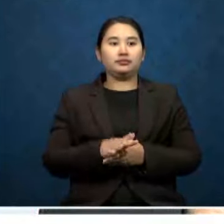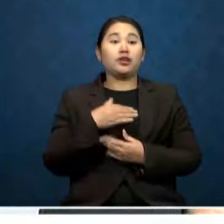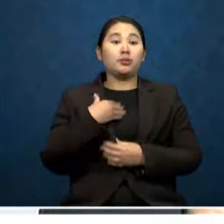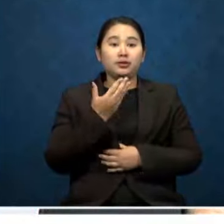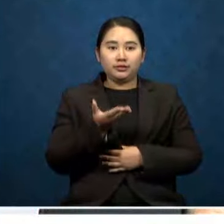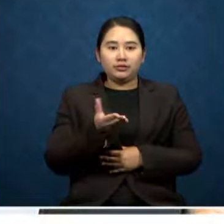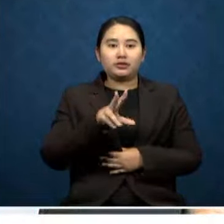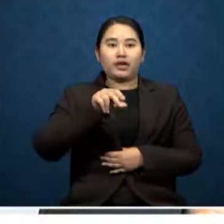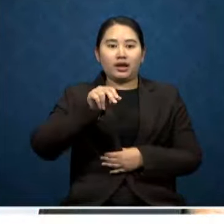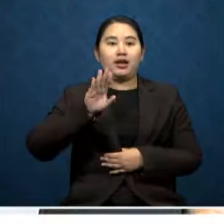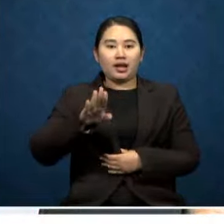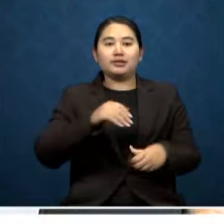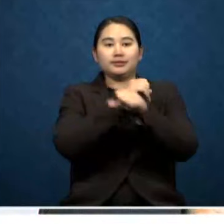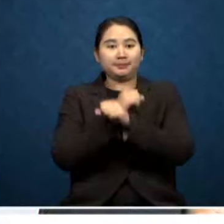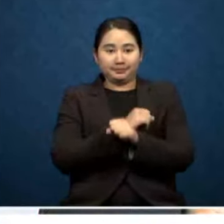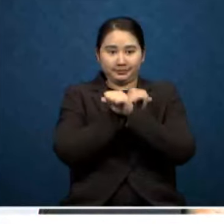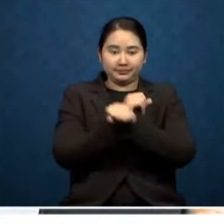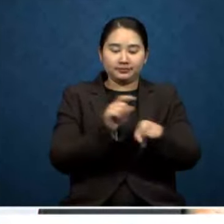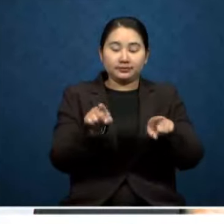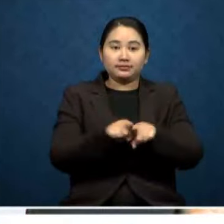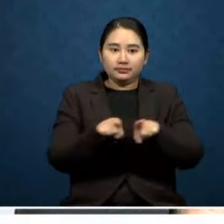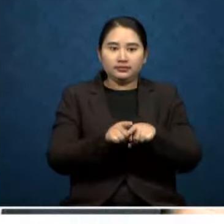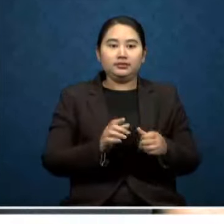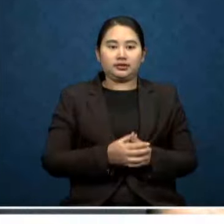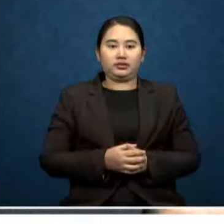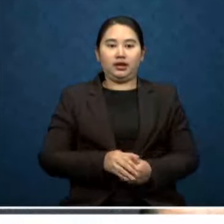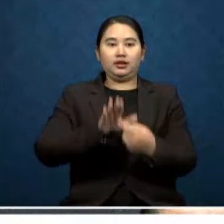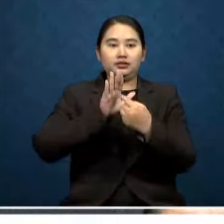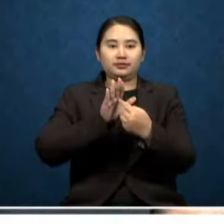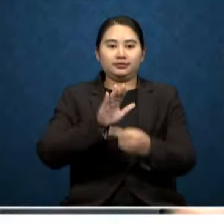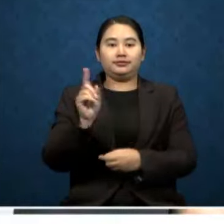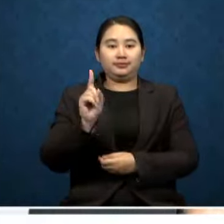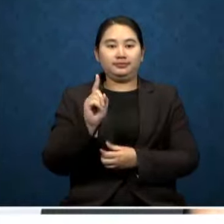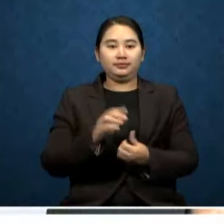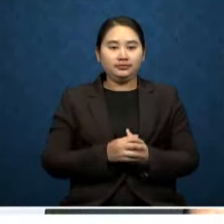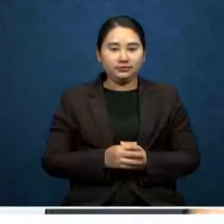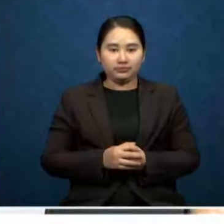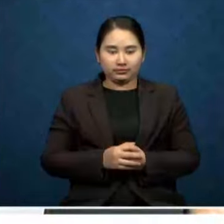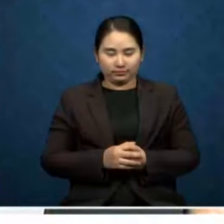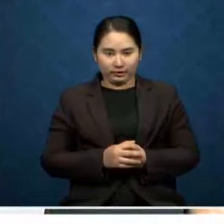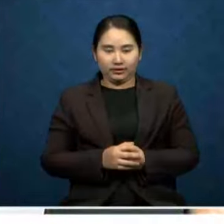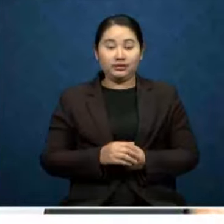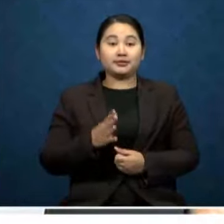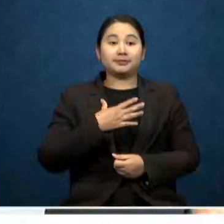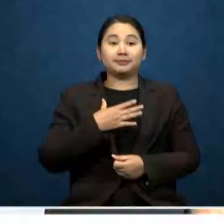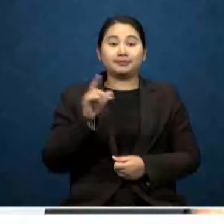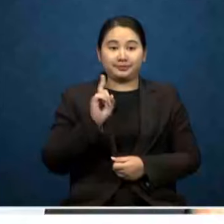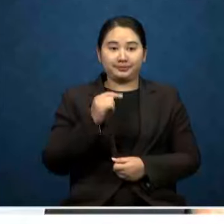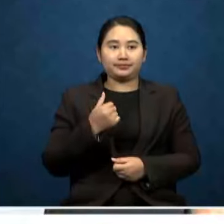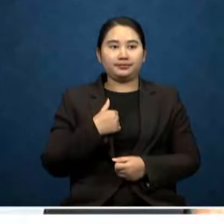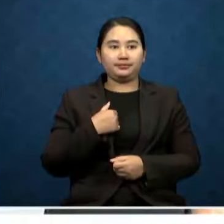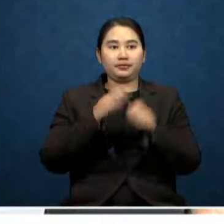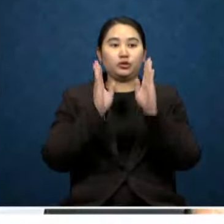บาทป้องกันทุกโลกเหมือนกันครับเช่นอะไรครับเรามีประชากร 70